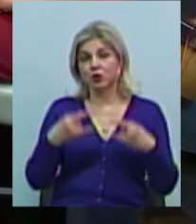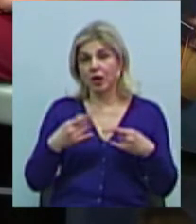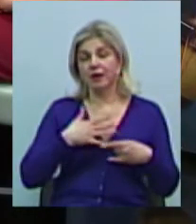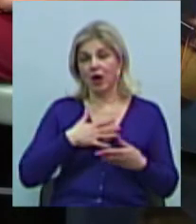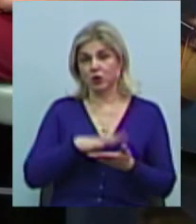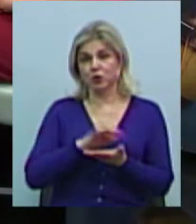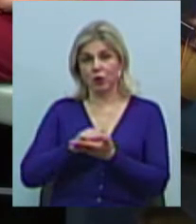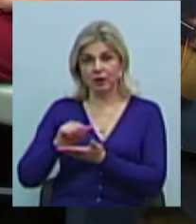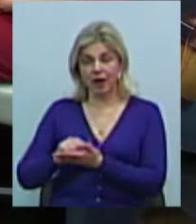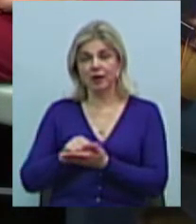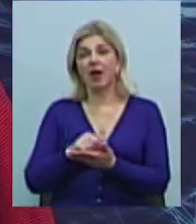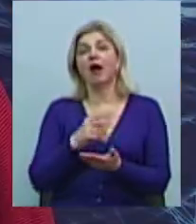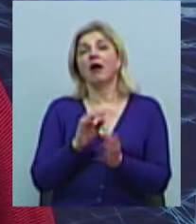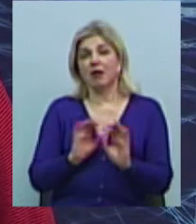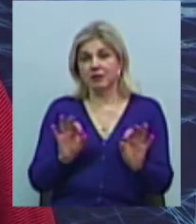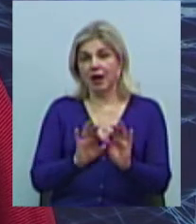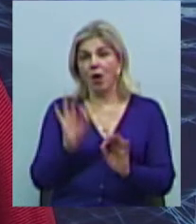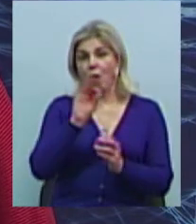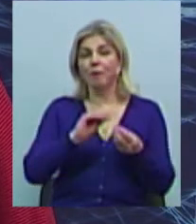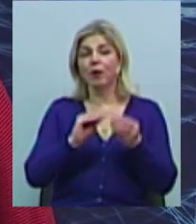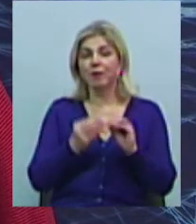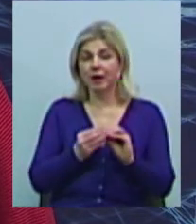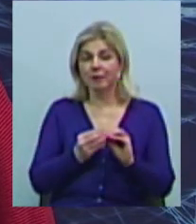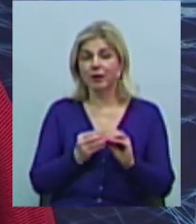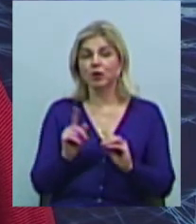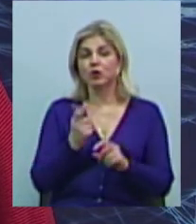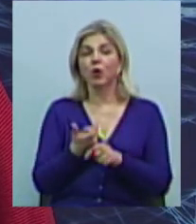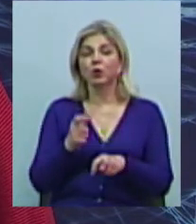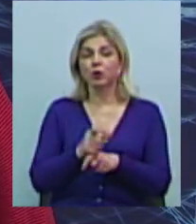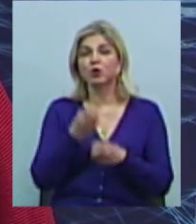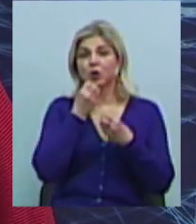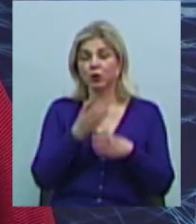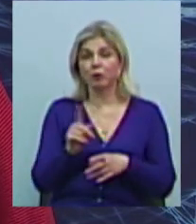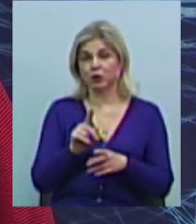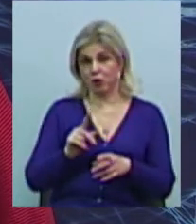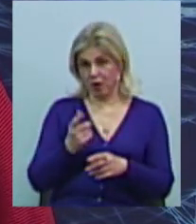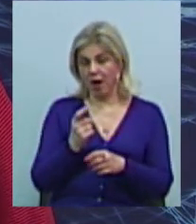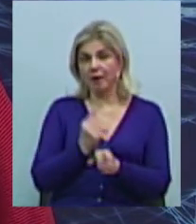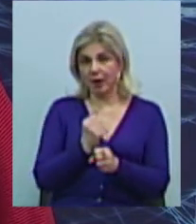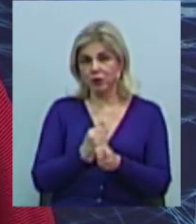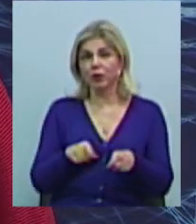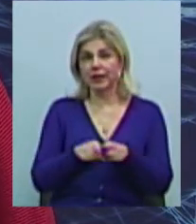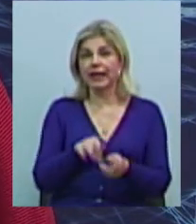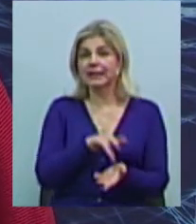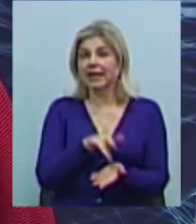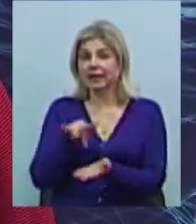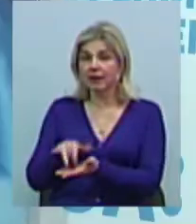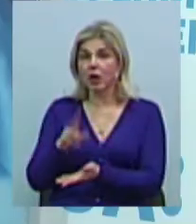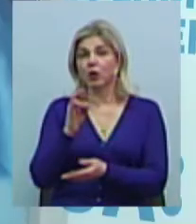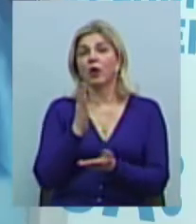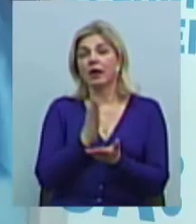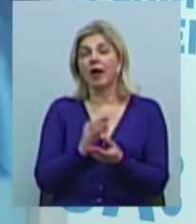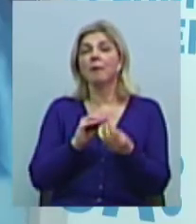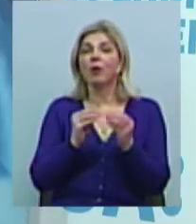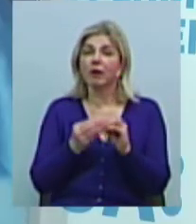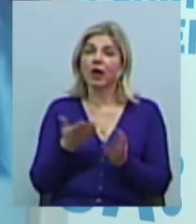зазначені проблеми, крім того, що дуже добре, що працюють такі центри, але є проблеми, чи